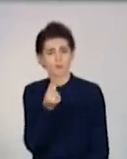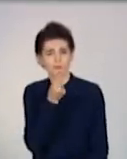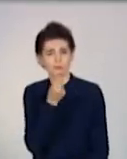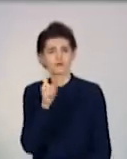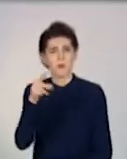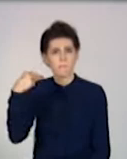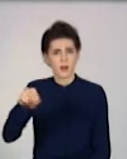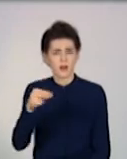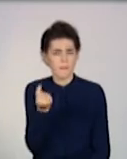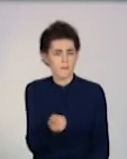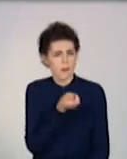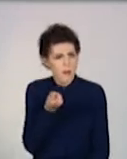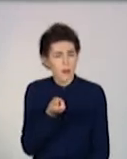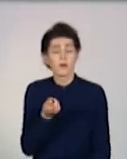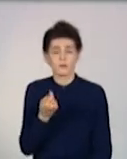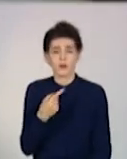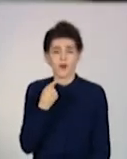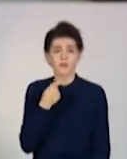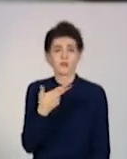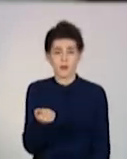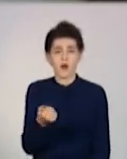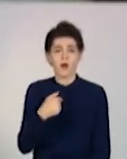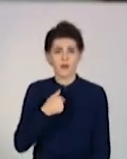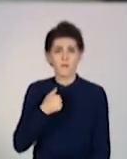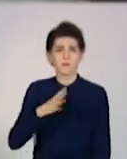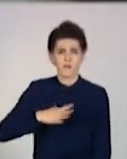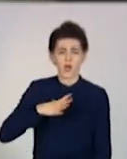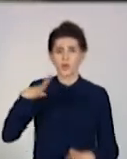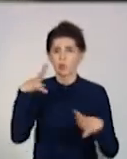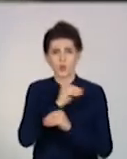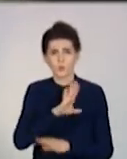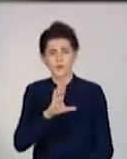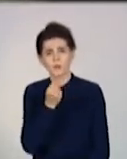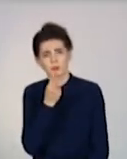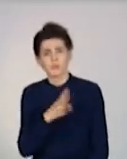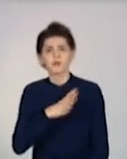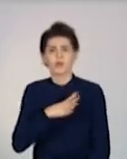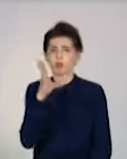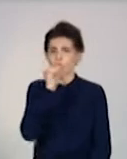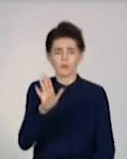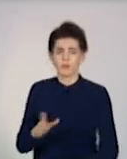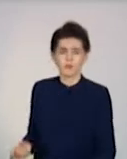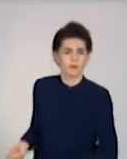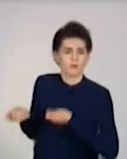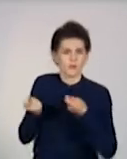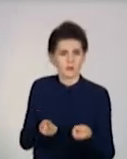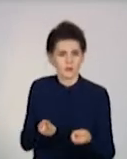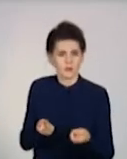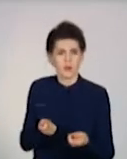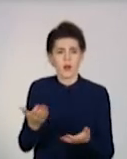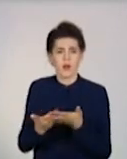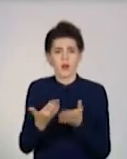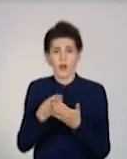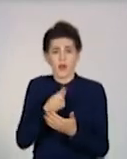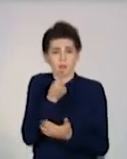між зйомками невеликі. Та запевняє, іноді взагалі нічого не бере з собою. Якщо вже не взяв щось,